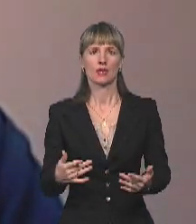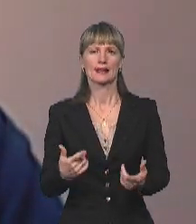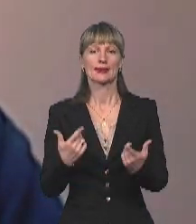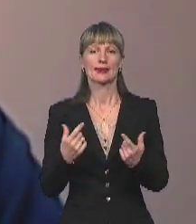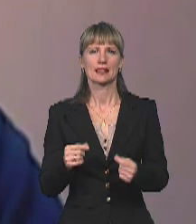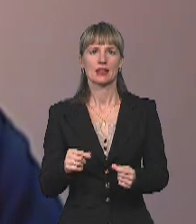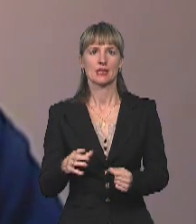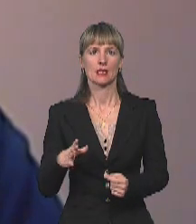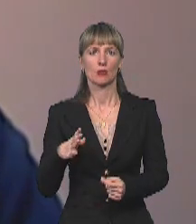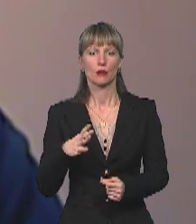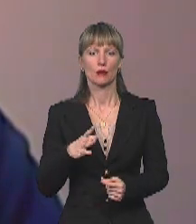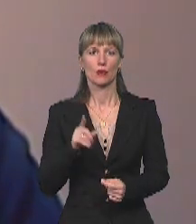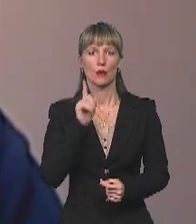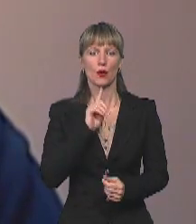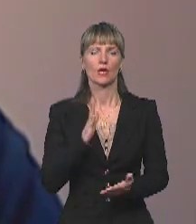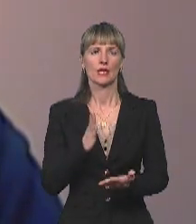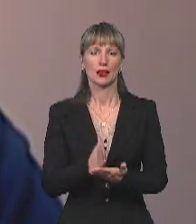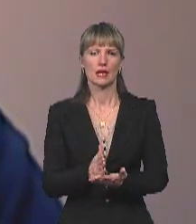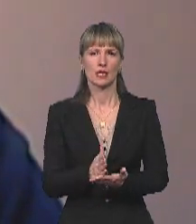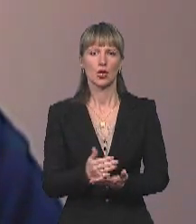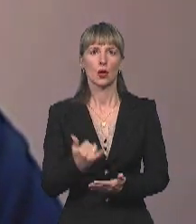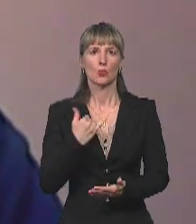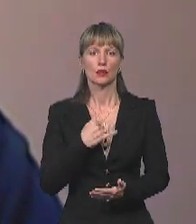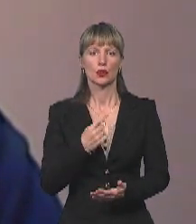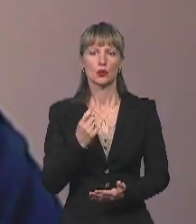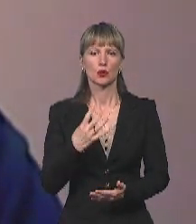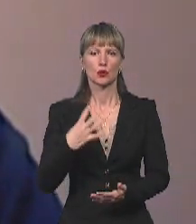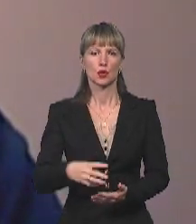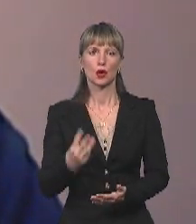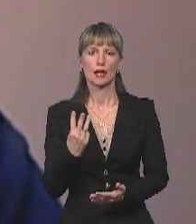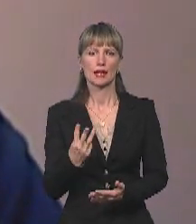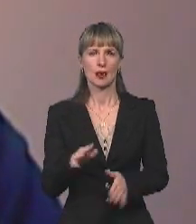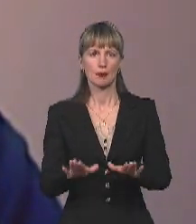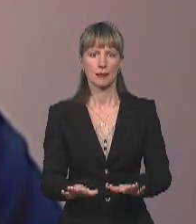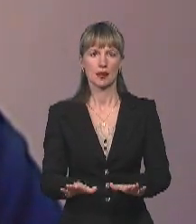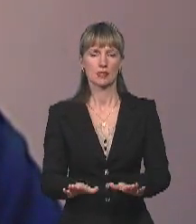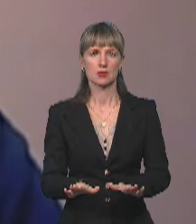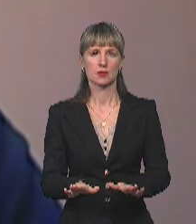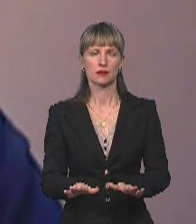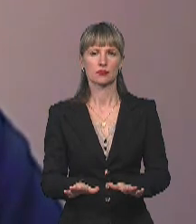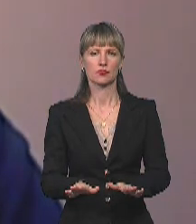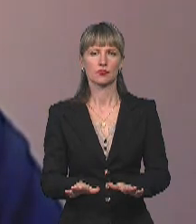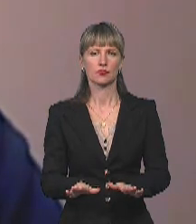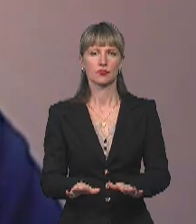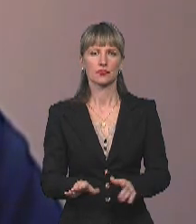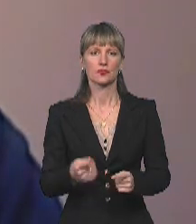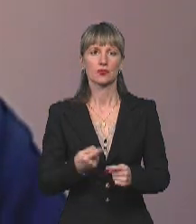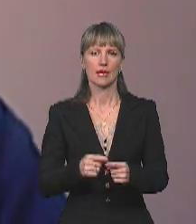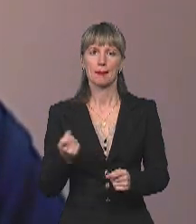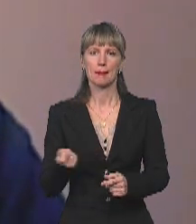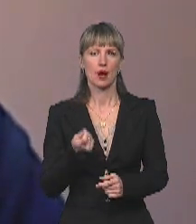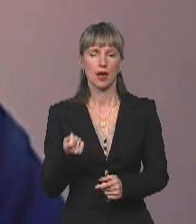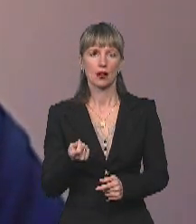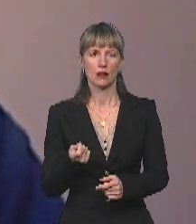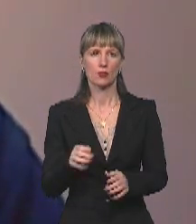Подали, і поки що є у нас 143 вакансії. Звісно, це дуже мало